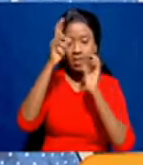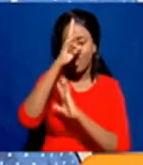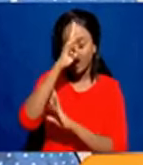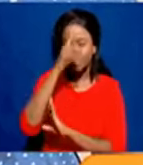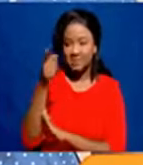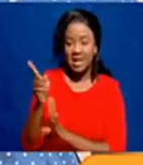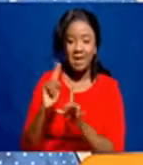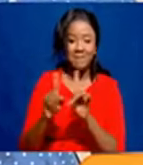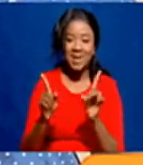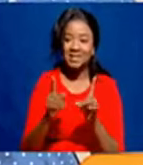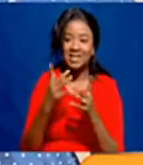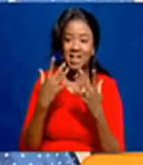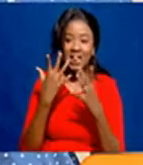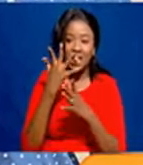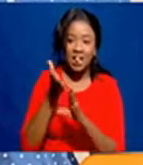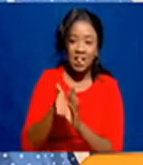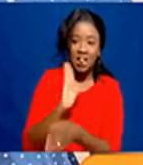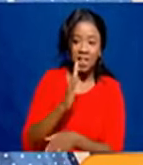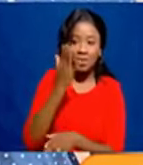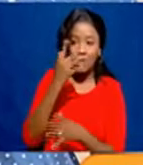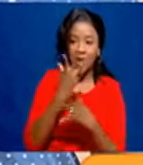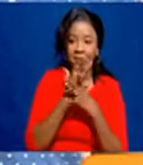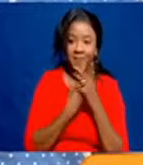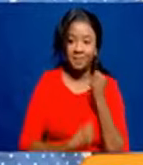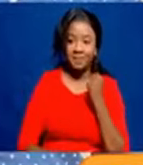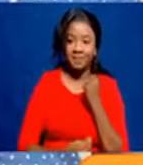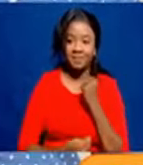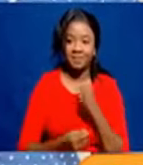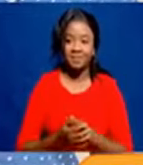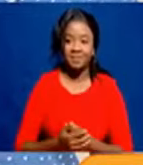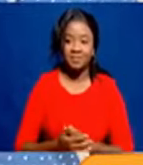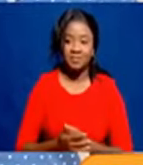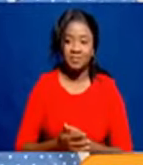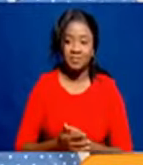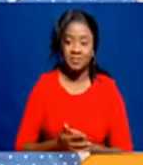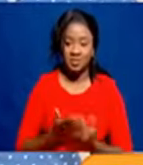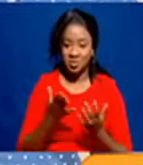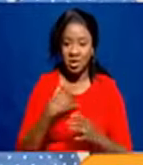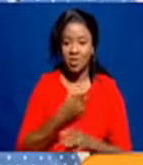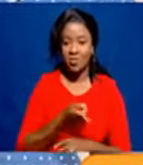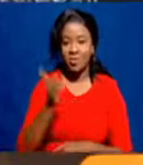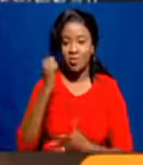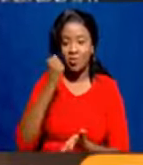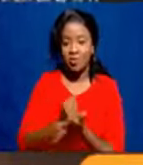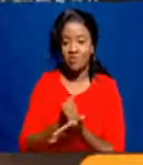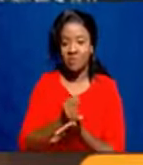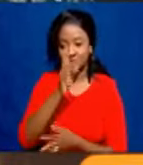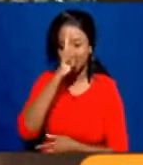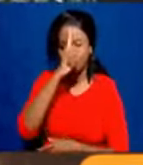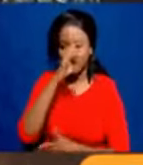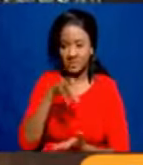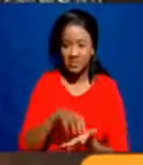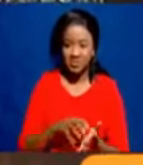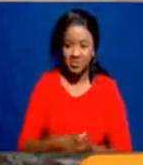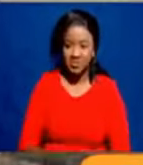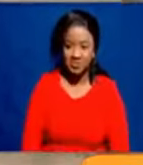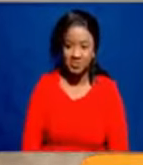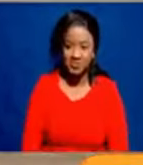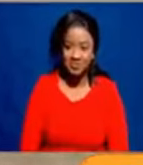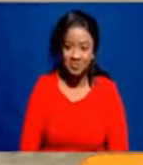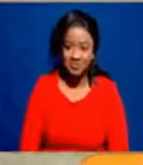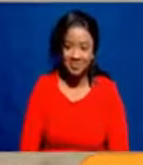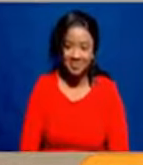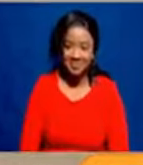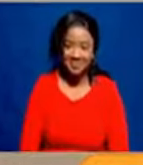mawazo kupata fursa ya kutoka kijijini na kuelekea katika makao makuu ya polisi. Cheboit Emmanuel, runinga